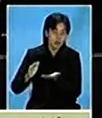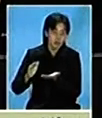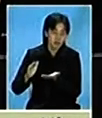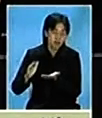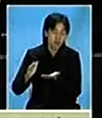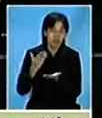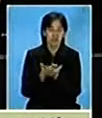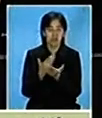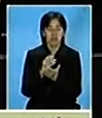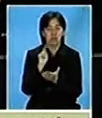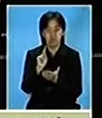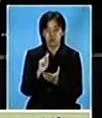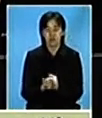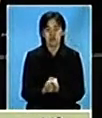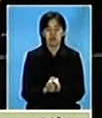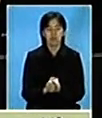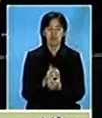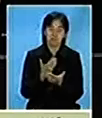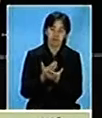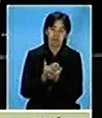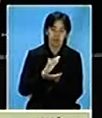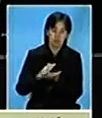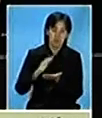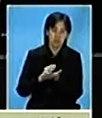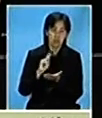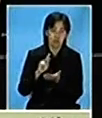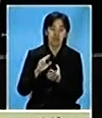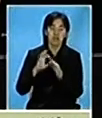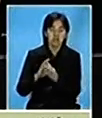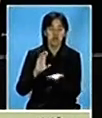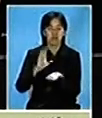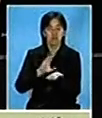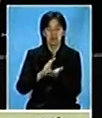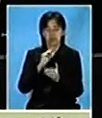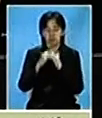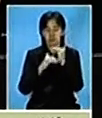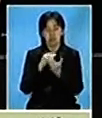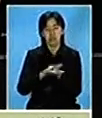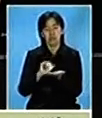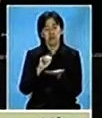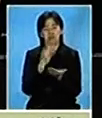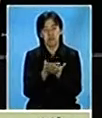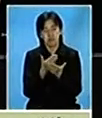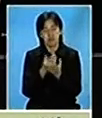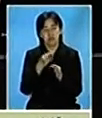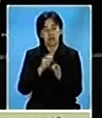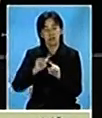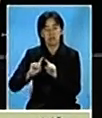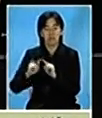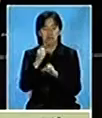ต้นเงินกู้ชดใช้ความเสียหายของกองทุนเพื่อการฟื้นฟูและพัฒนาระบบสถาบันการเงินประจำปีงบประ